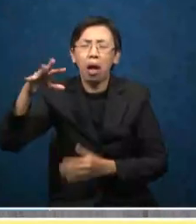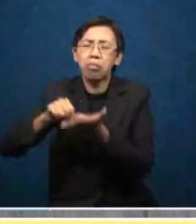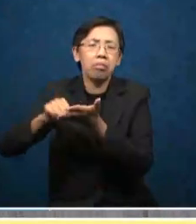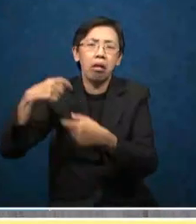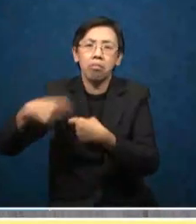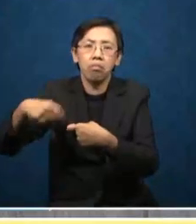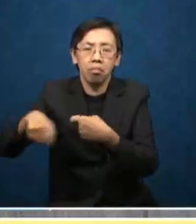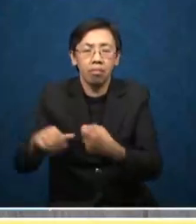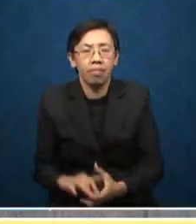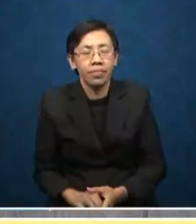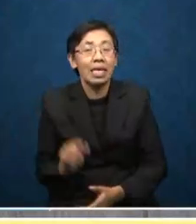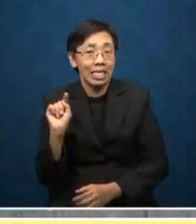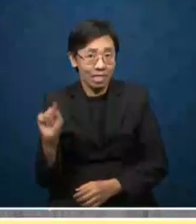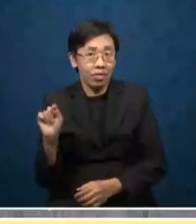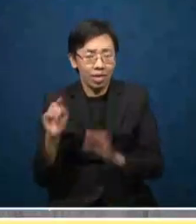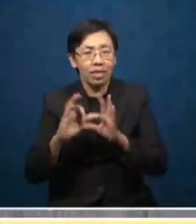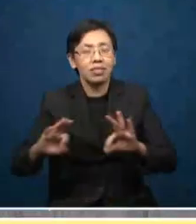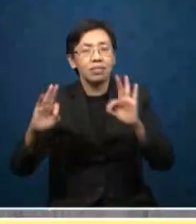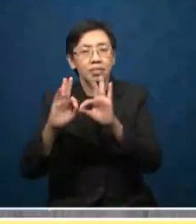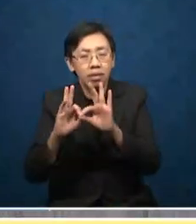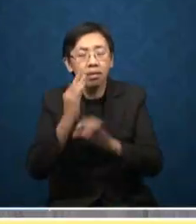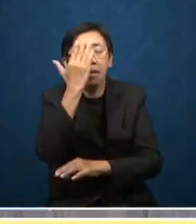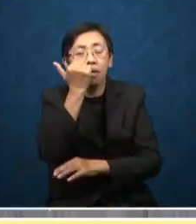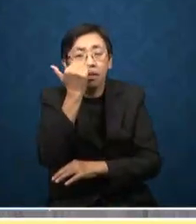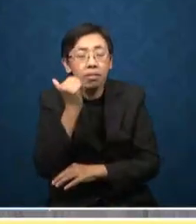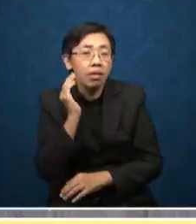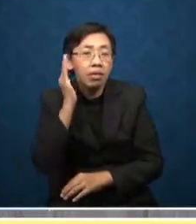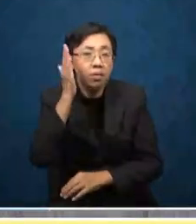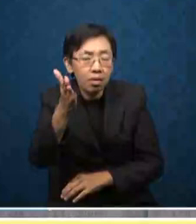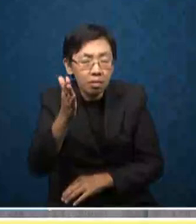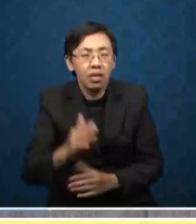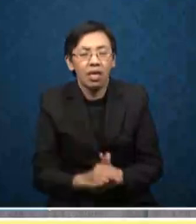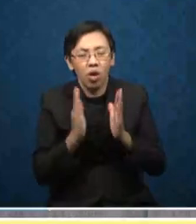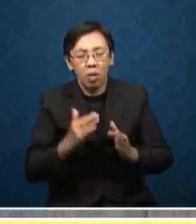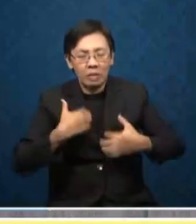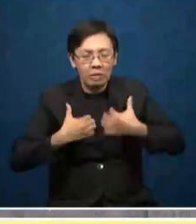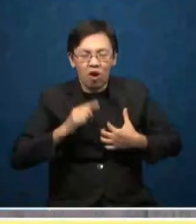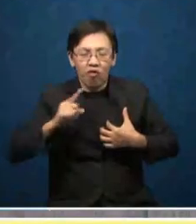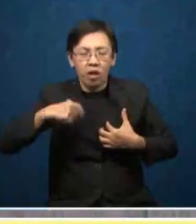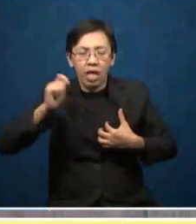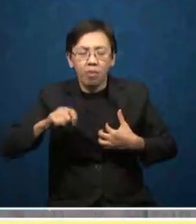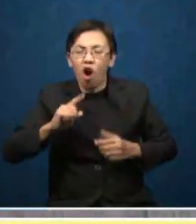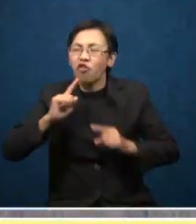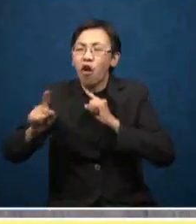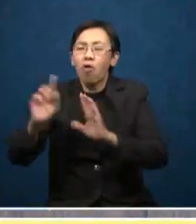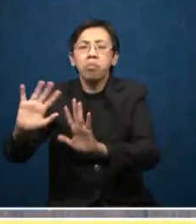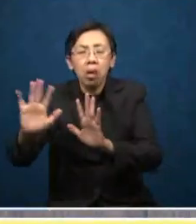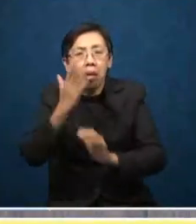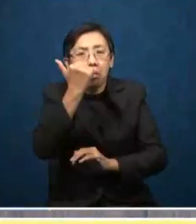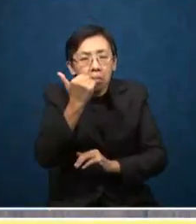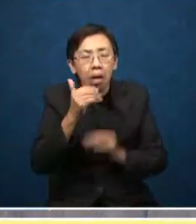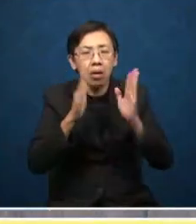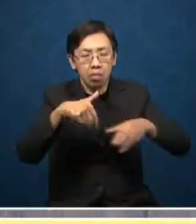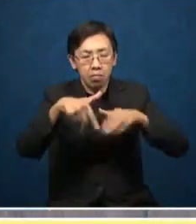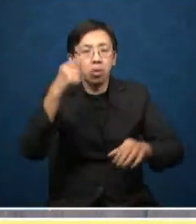มันจะเป็นส่วนช่วยให้คดีต่างๆที่จะมาสู่ศาลปกครองลดน้อยลงมากแล้วมันเป็นส่วนช่วย